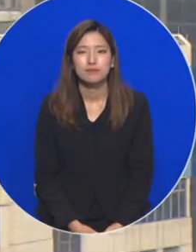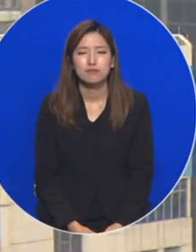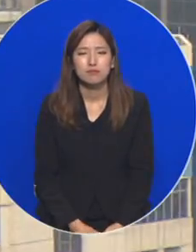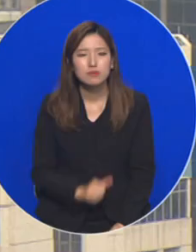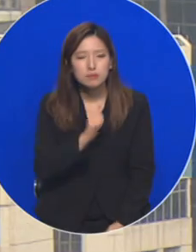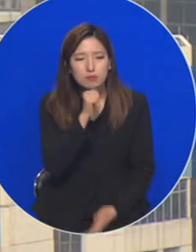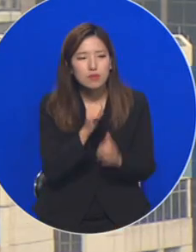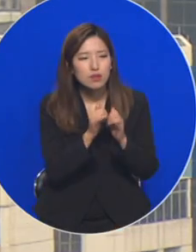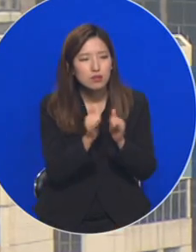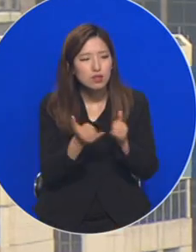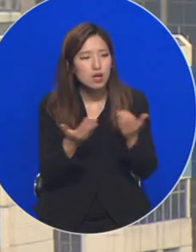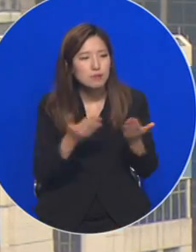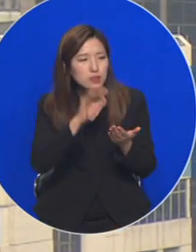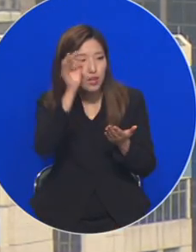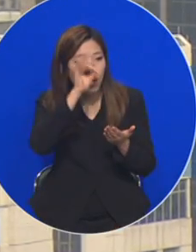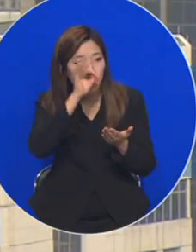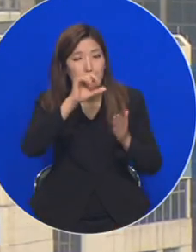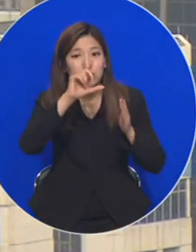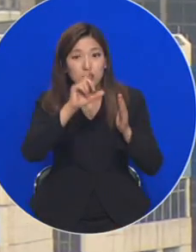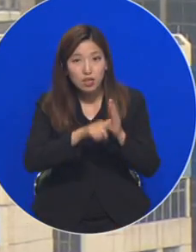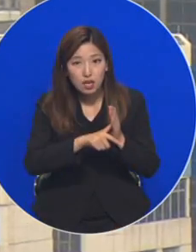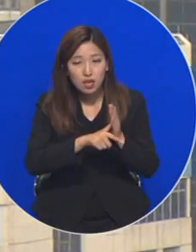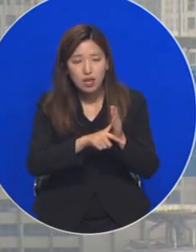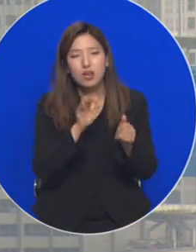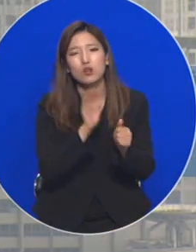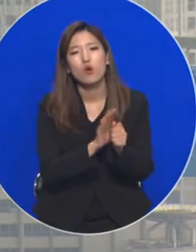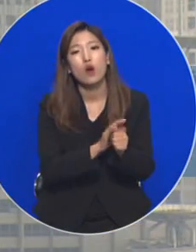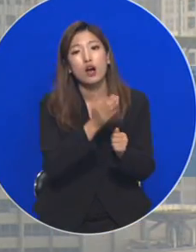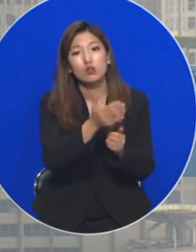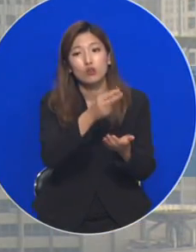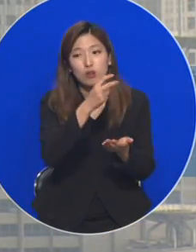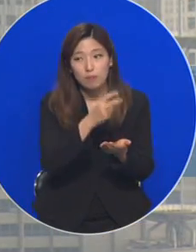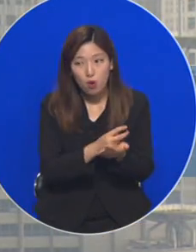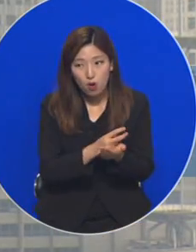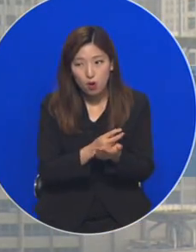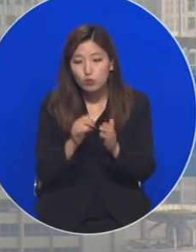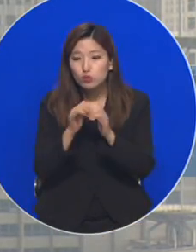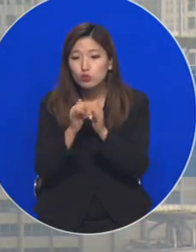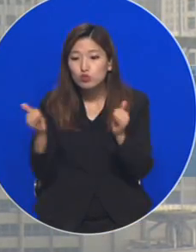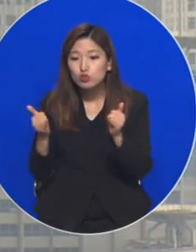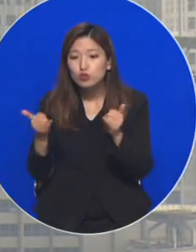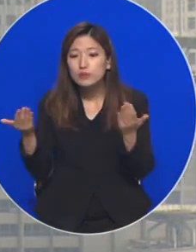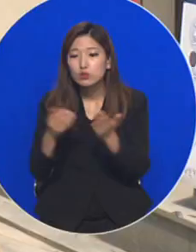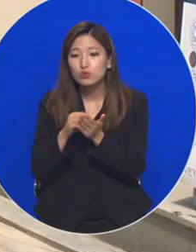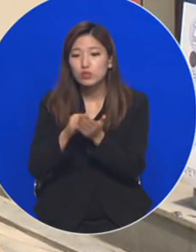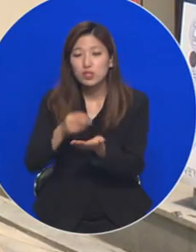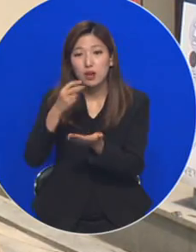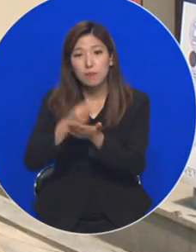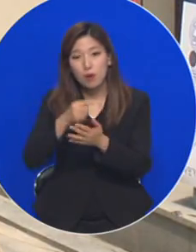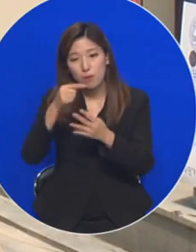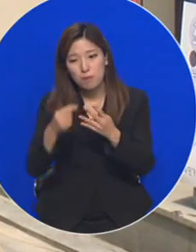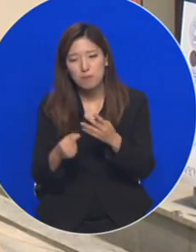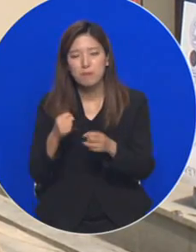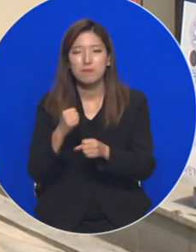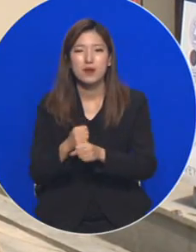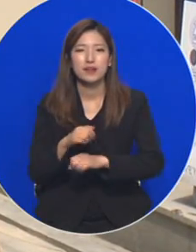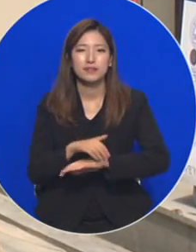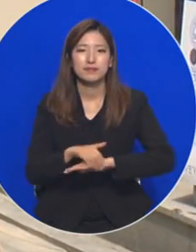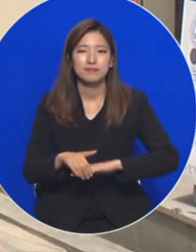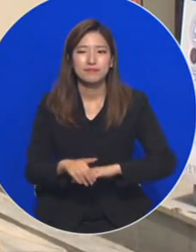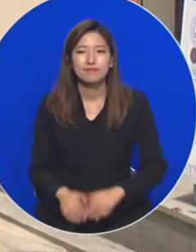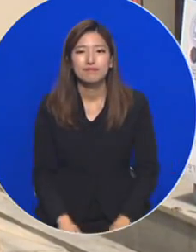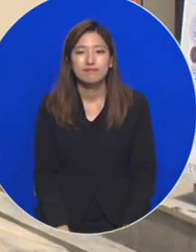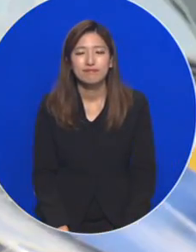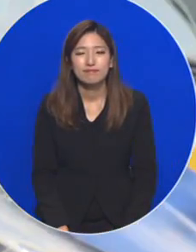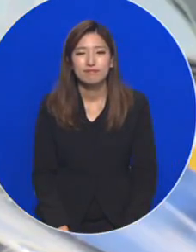취업지원 프로그램을 지원하는 국민 취업 지원 제도를 통해 고용 번 허각 지대도 해소 합니다 이와 함께 디지털 그린 인재를